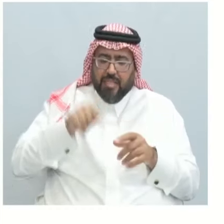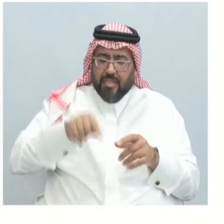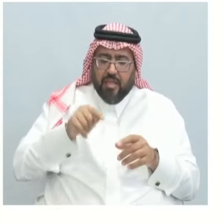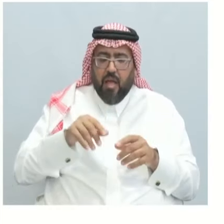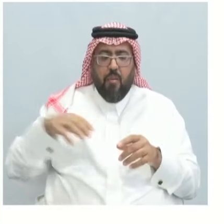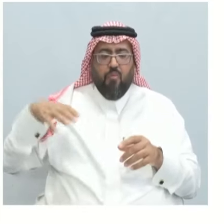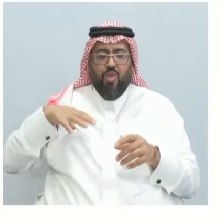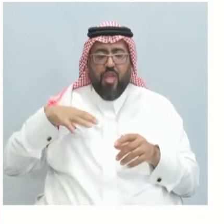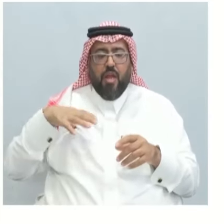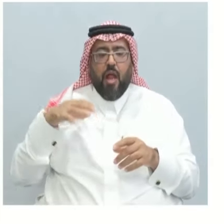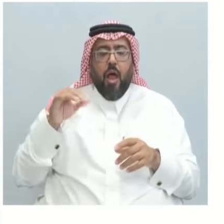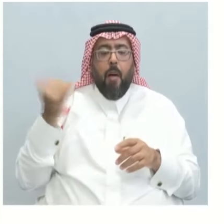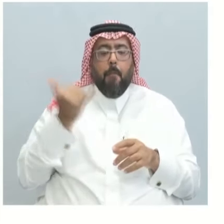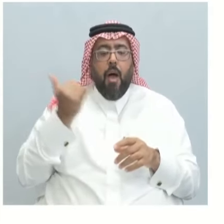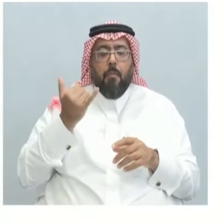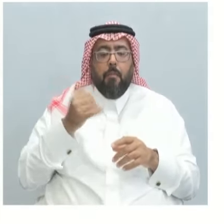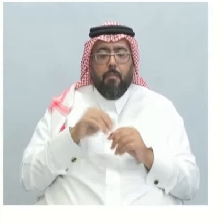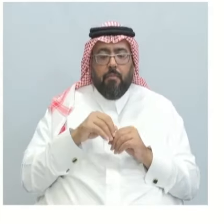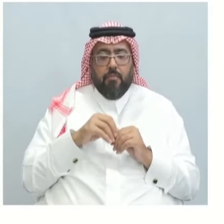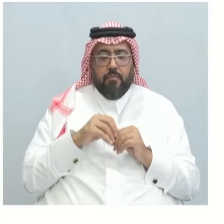مدير المهام تاسك